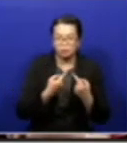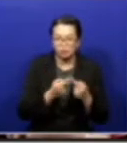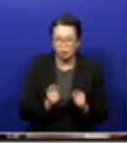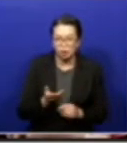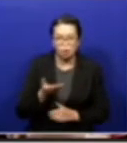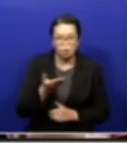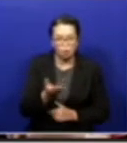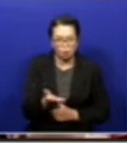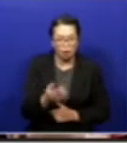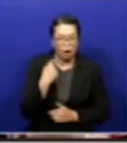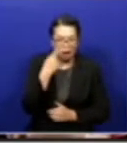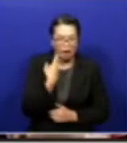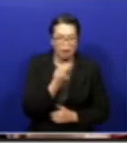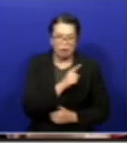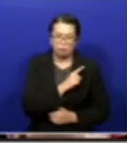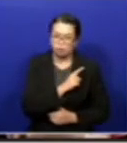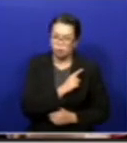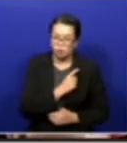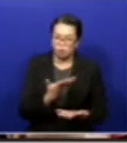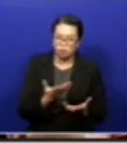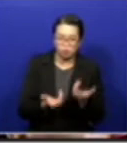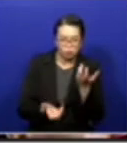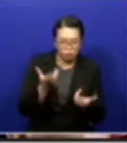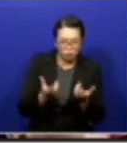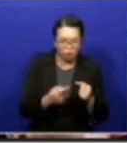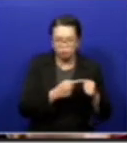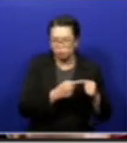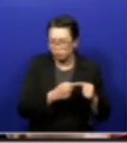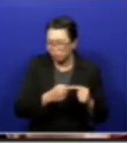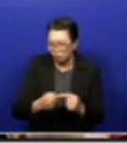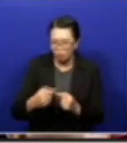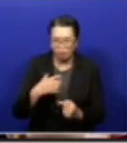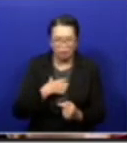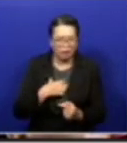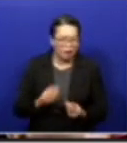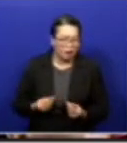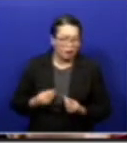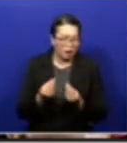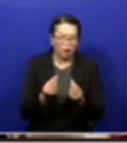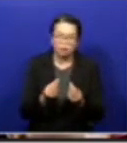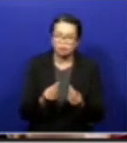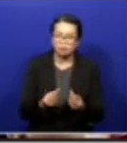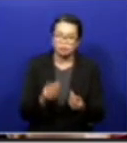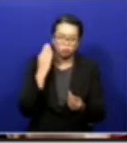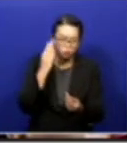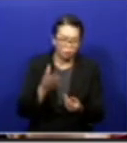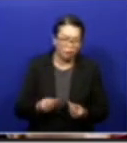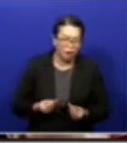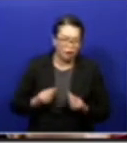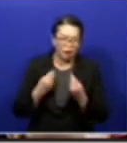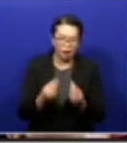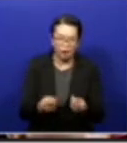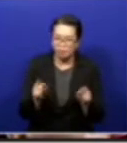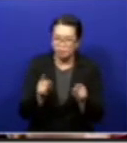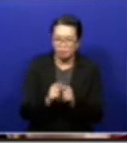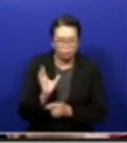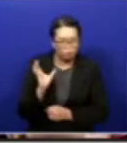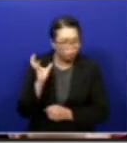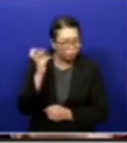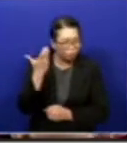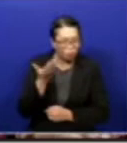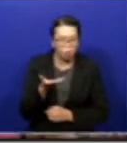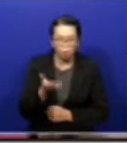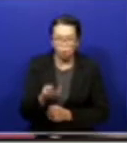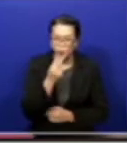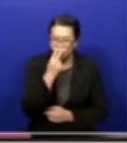ให้ท่านที่รักความยุติธรรมและต้องการสถาปนากระบวนการยุติธรรมเหมือนอารยประเทศให้ท่านโปรดติด